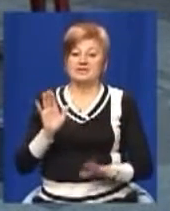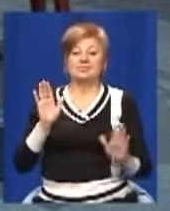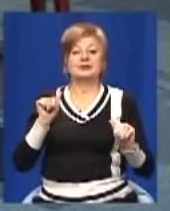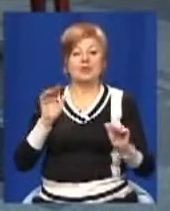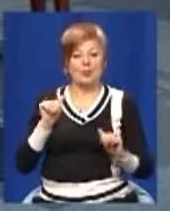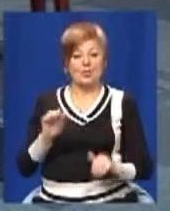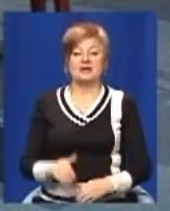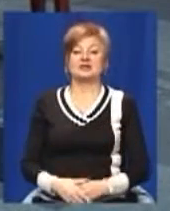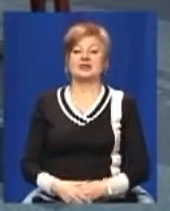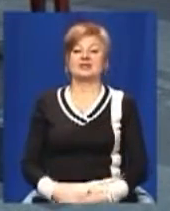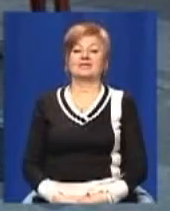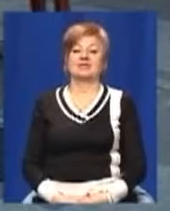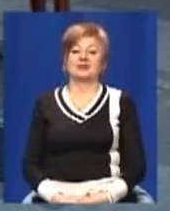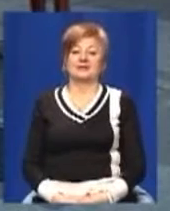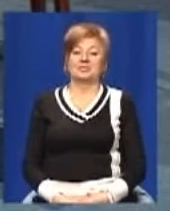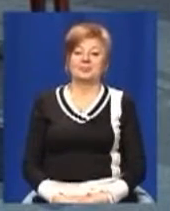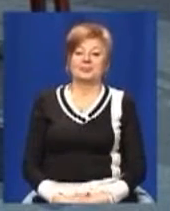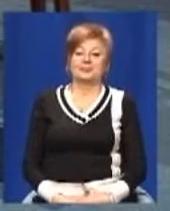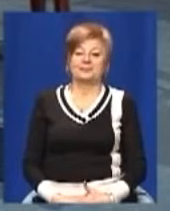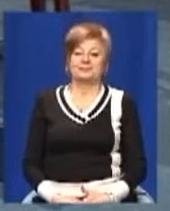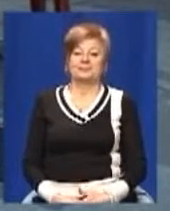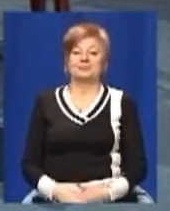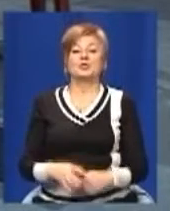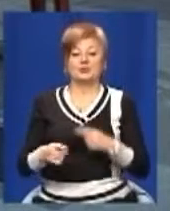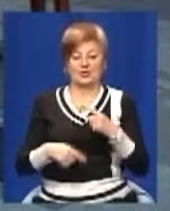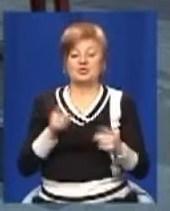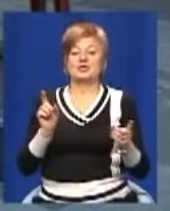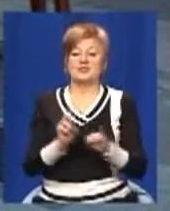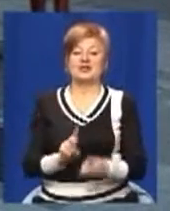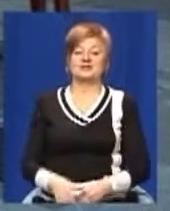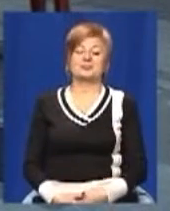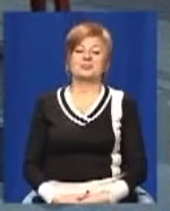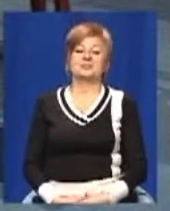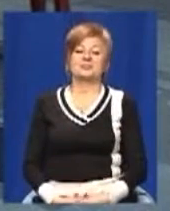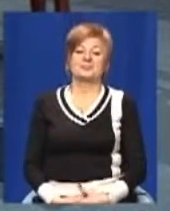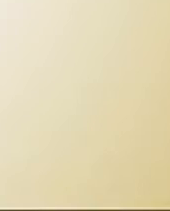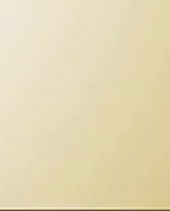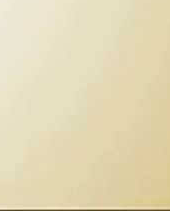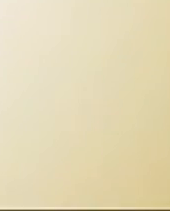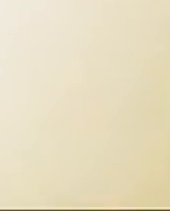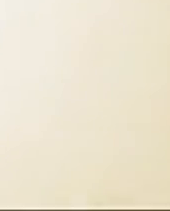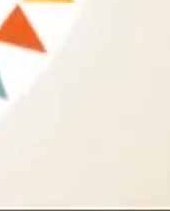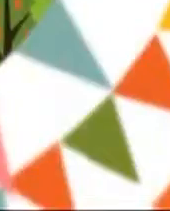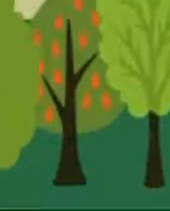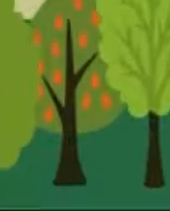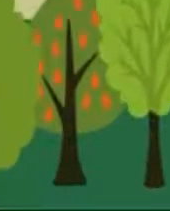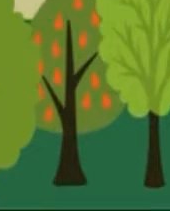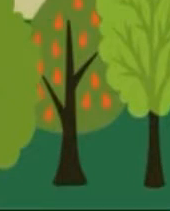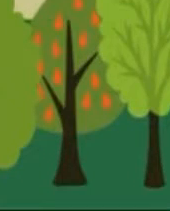говоримо вам. І говоримо до наступних зустрічей. Так, до наступних зустрічей.